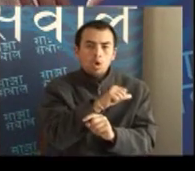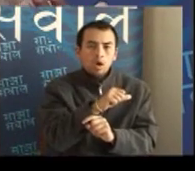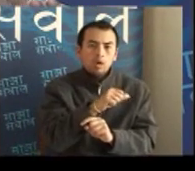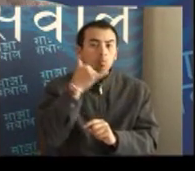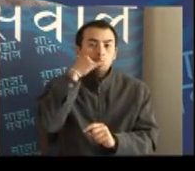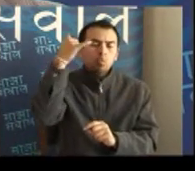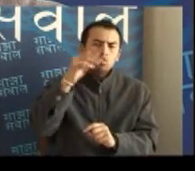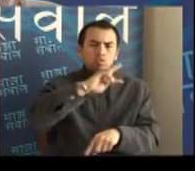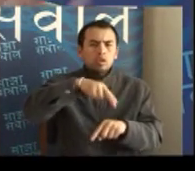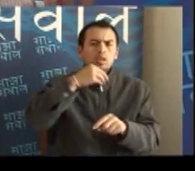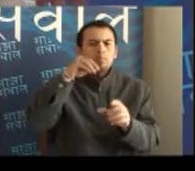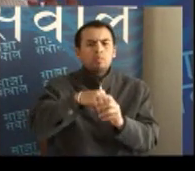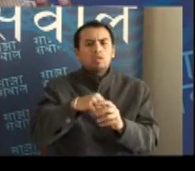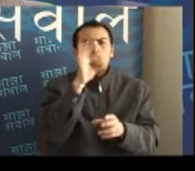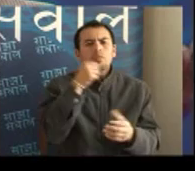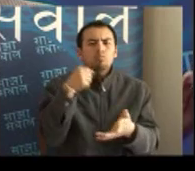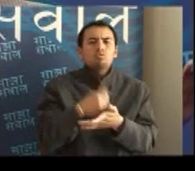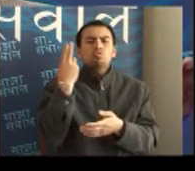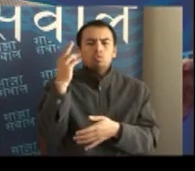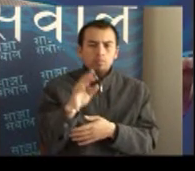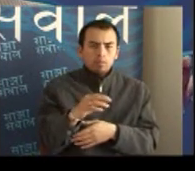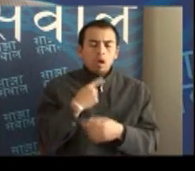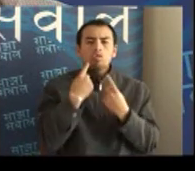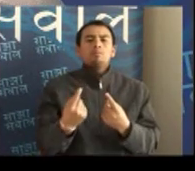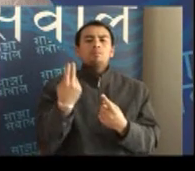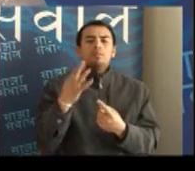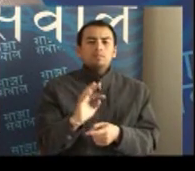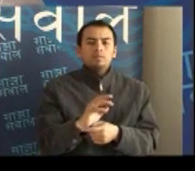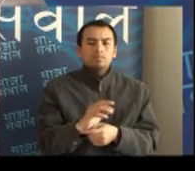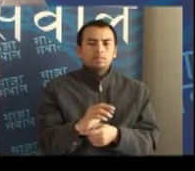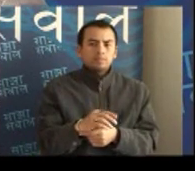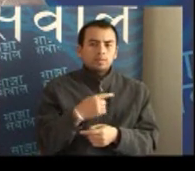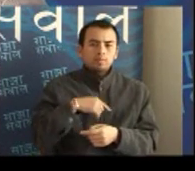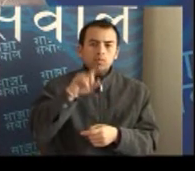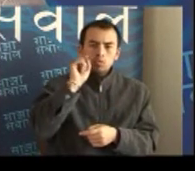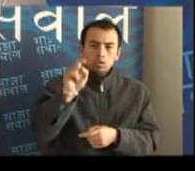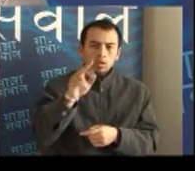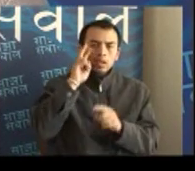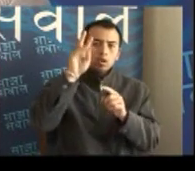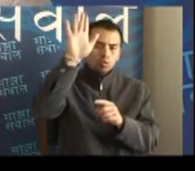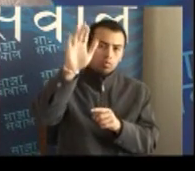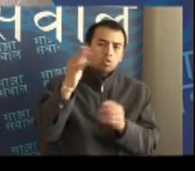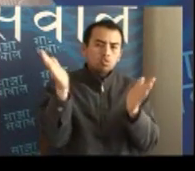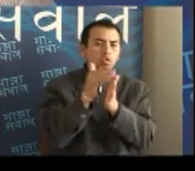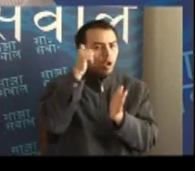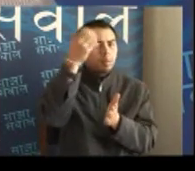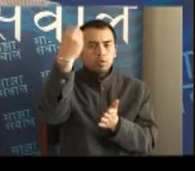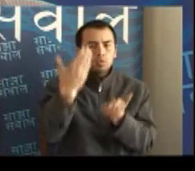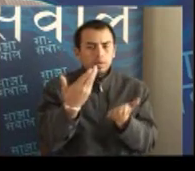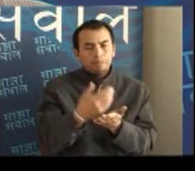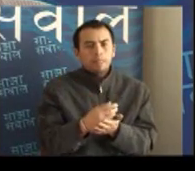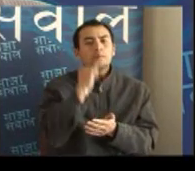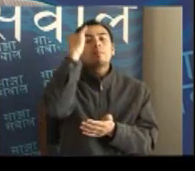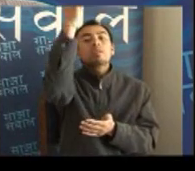गरेको करिब 2 घन्टापछि मेरो अफिसमा टक्क आइपुग्नुभयो, म एकदम अचम्म परेँ। मैले उहाँलाई देखिरहेको छु यो कार्यक्रममा, म तपाईँको छोटो अनुभव लिन्छु। सुनिताजी पछाडि